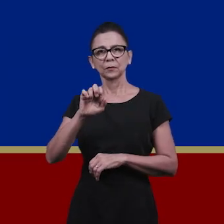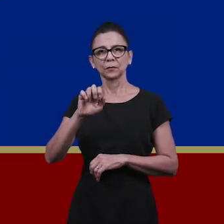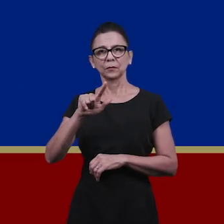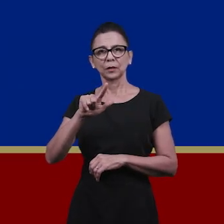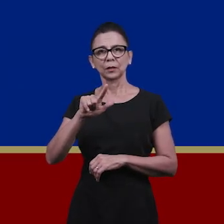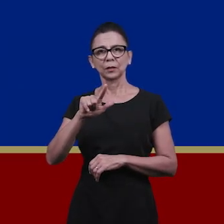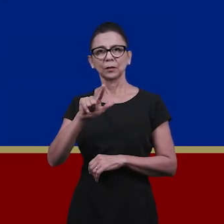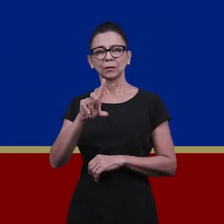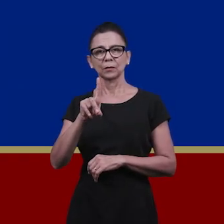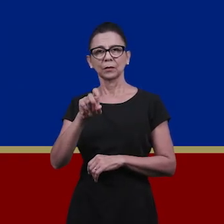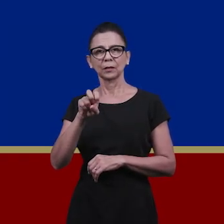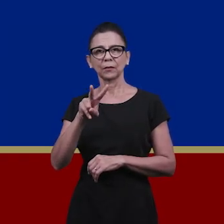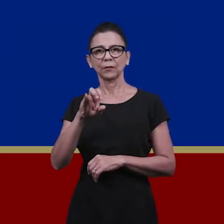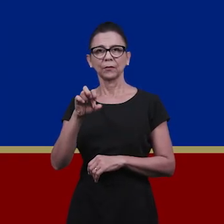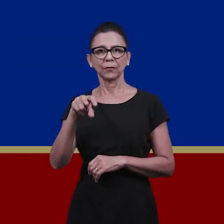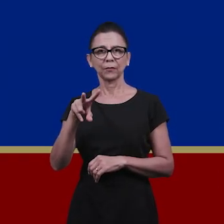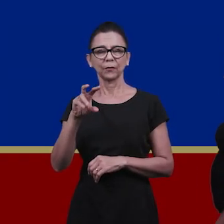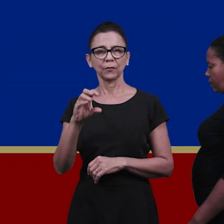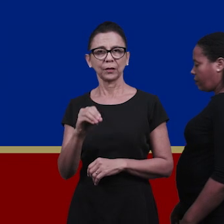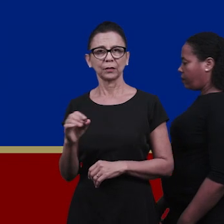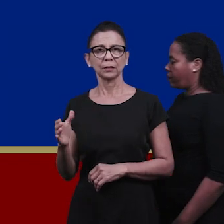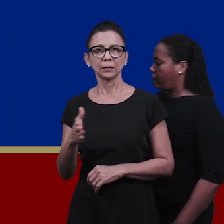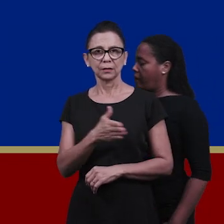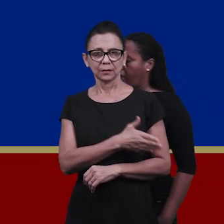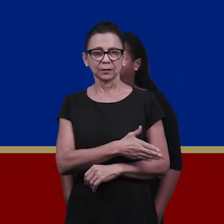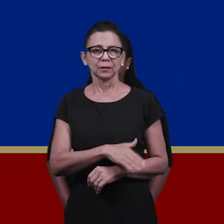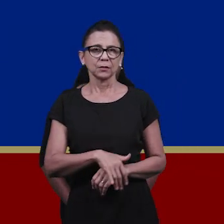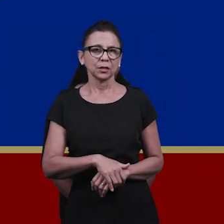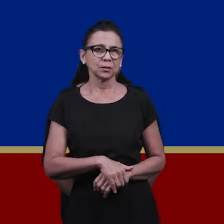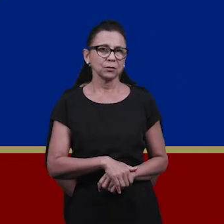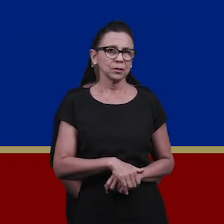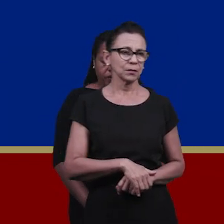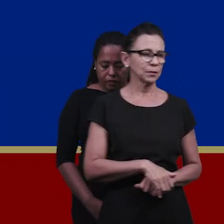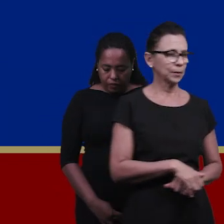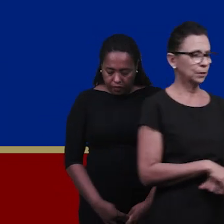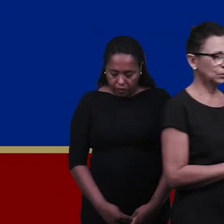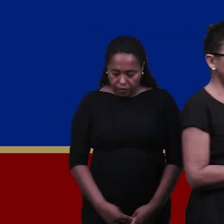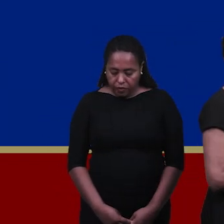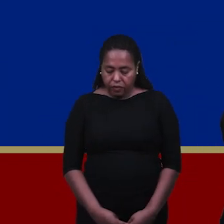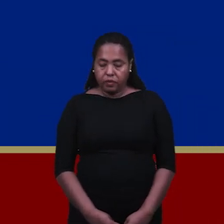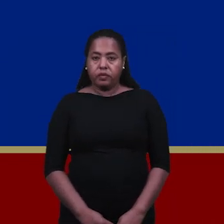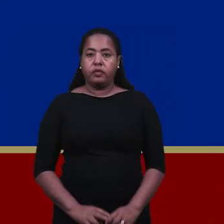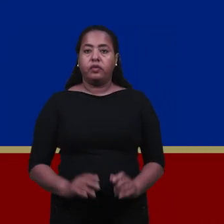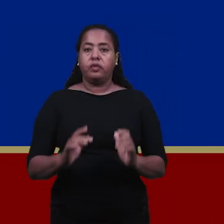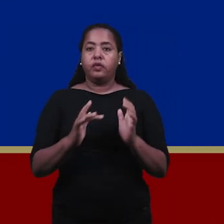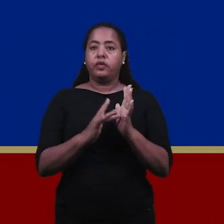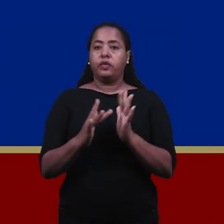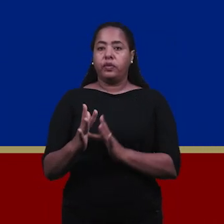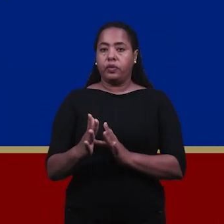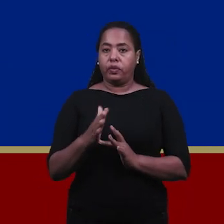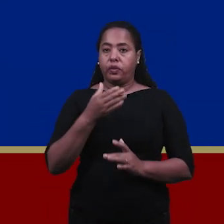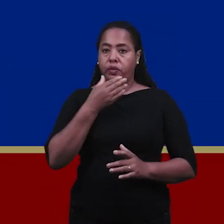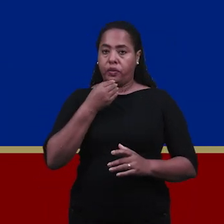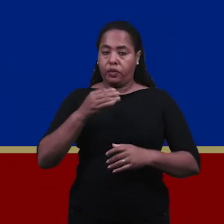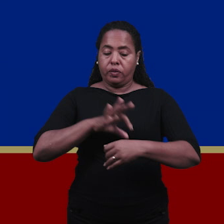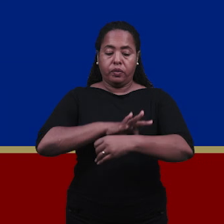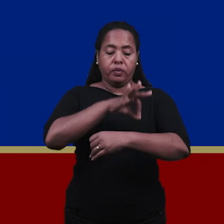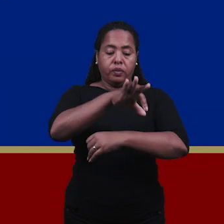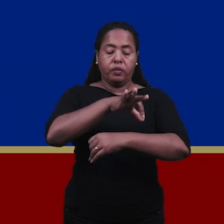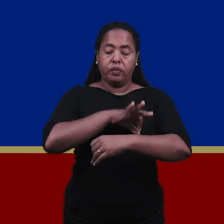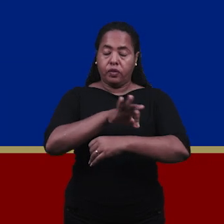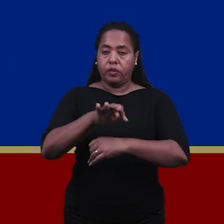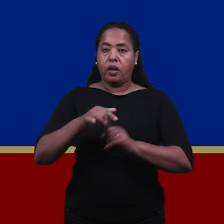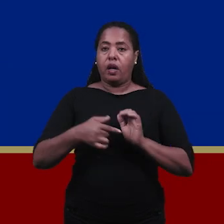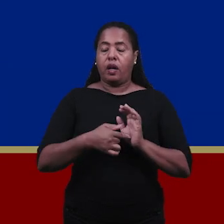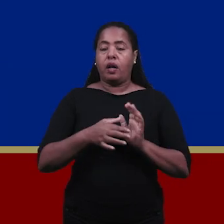dit: Jésus est le Semeur qui amène la parole de Dieu à nos cœurs. Nous devons être dans le